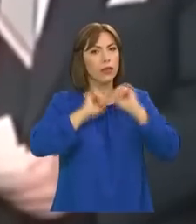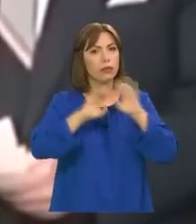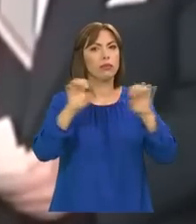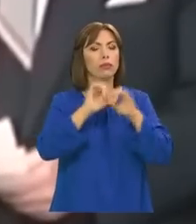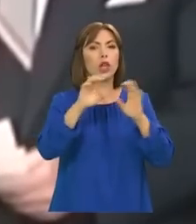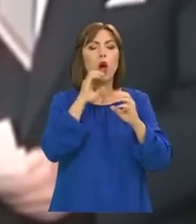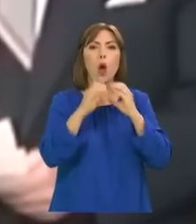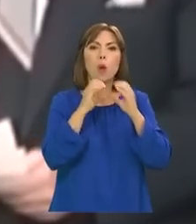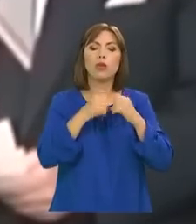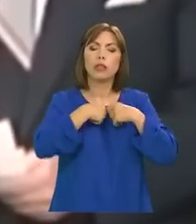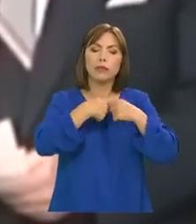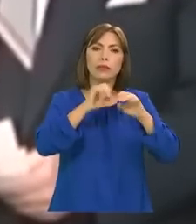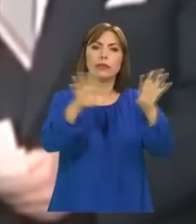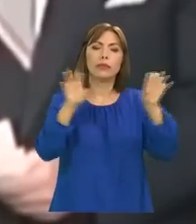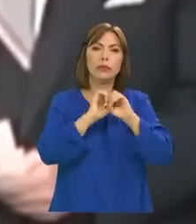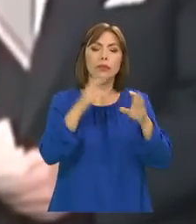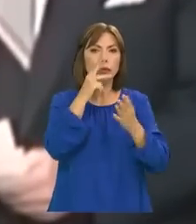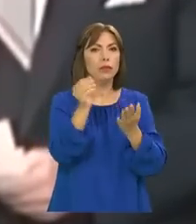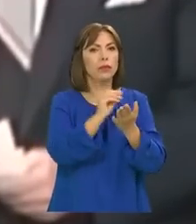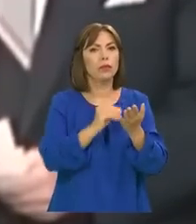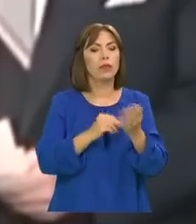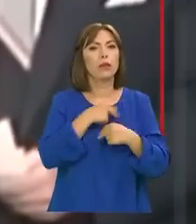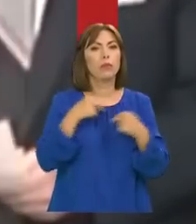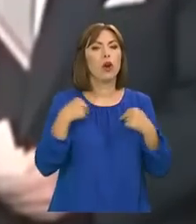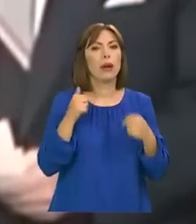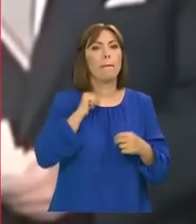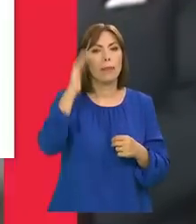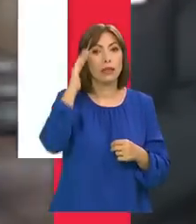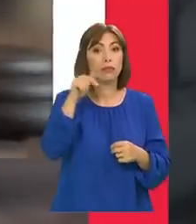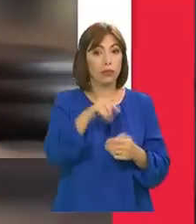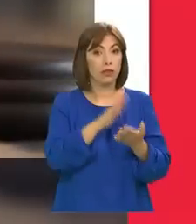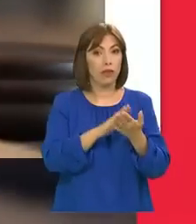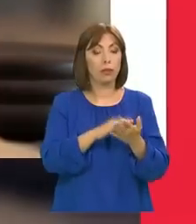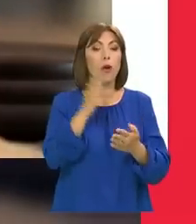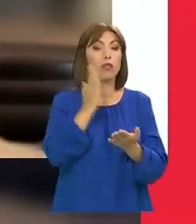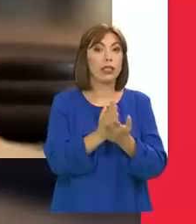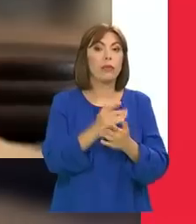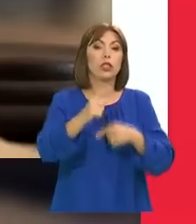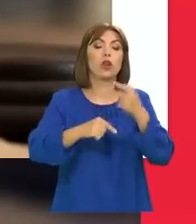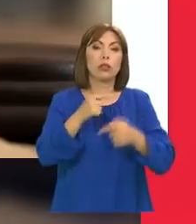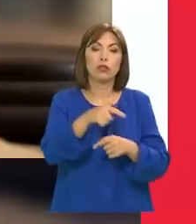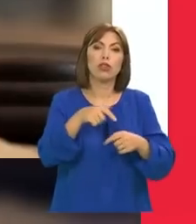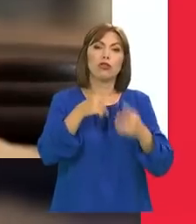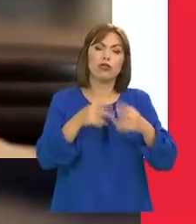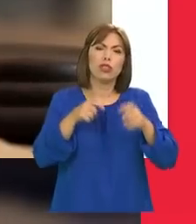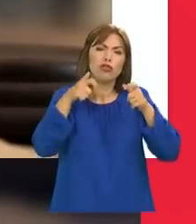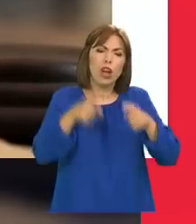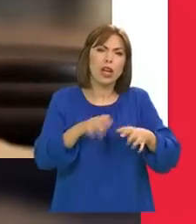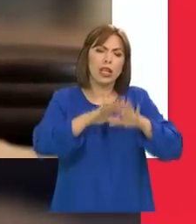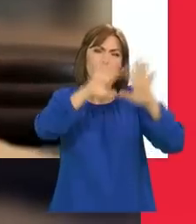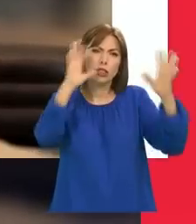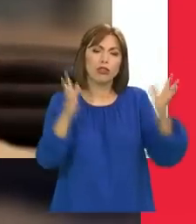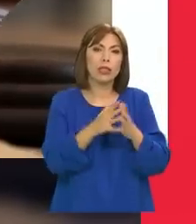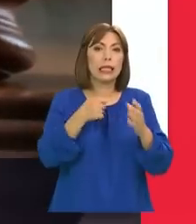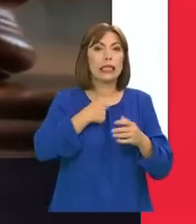de comunicate, se arată în rechizitorul procurorilor militari. Aceste fapte au avut drept consecințe generalizarea și amplificarea psihozei